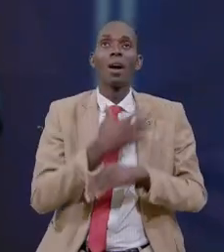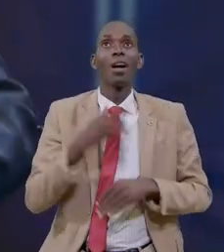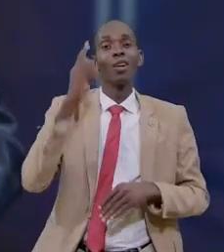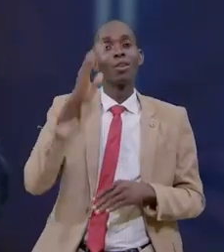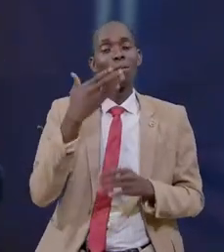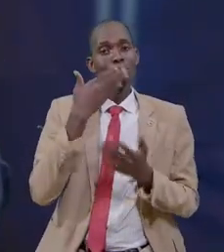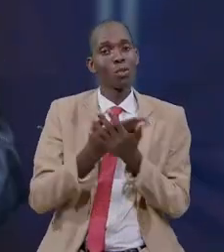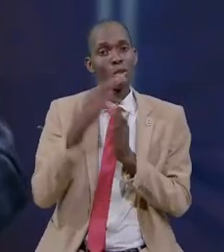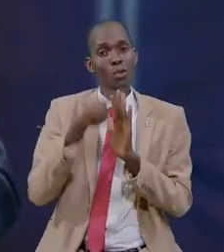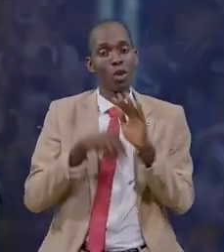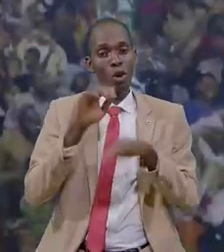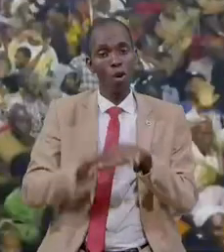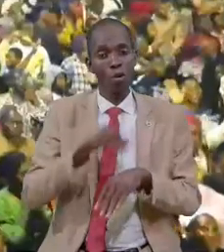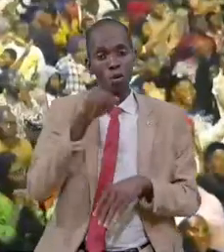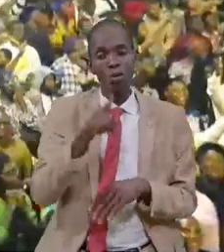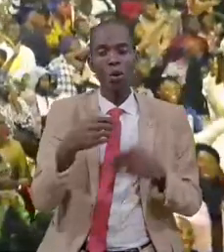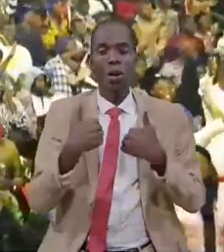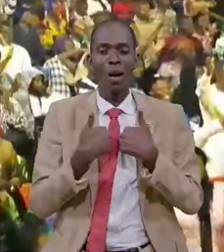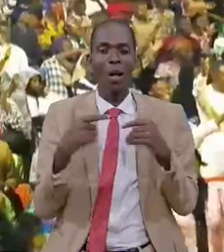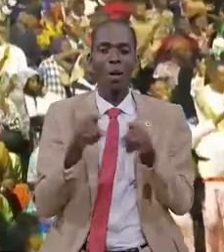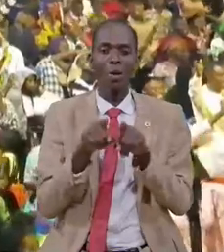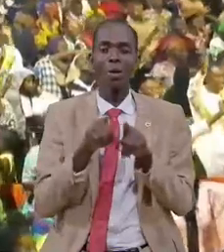vie a été merveilleuse.